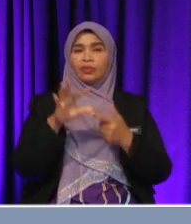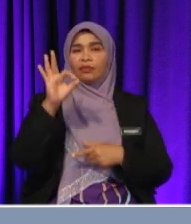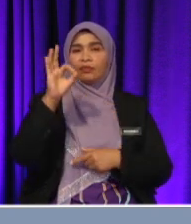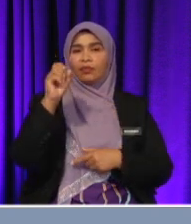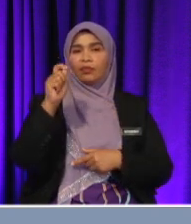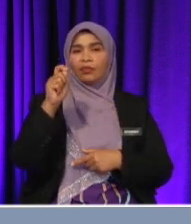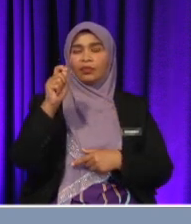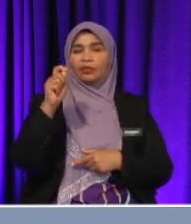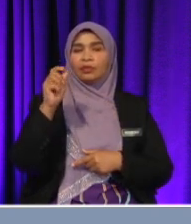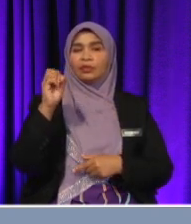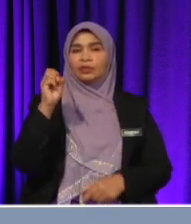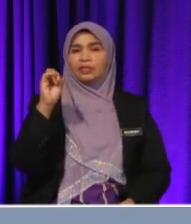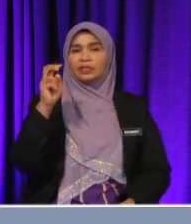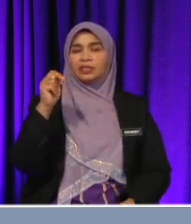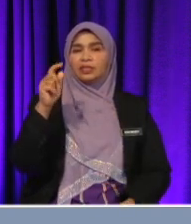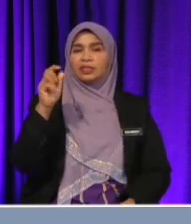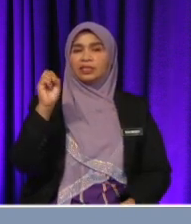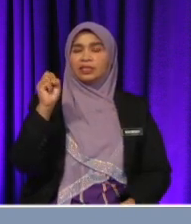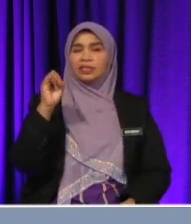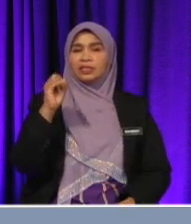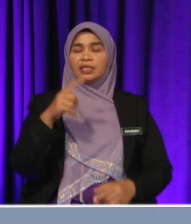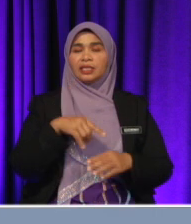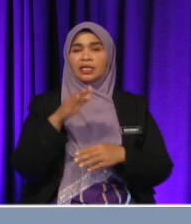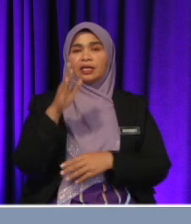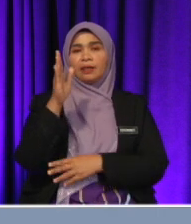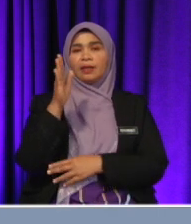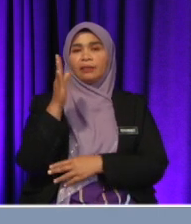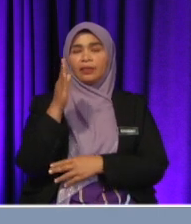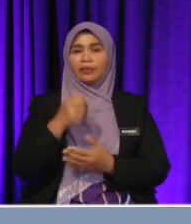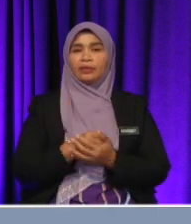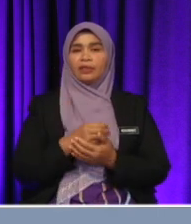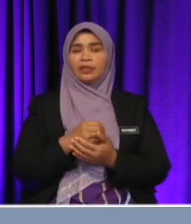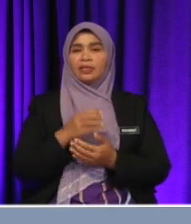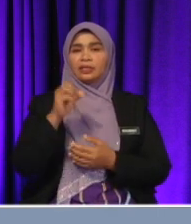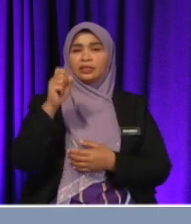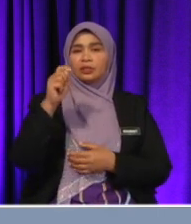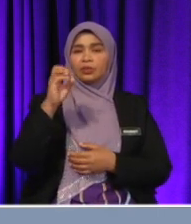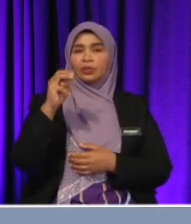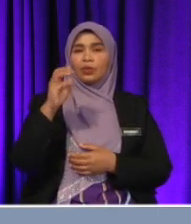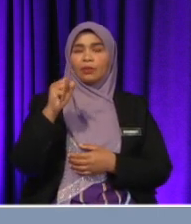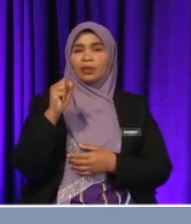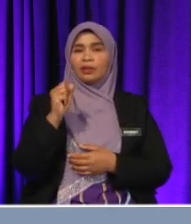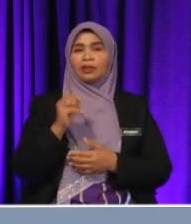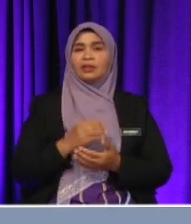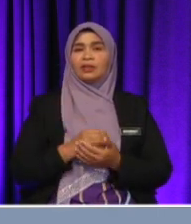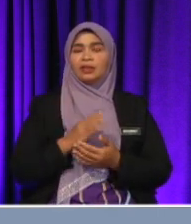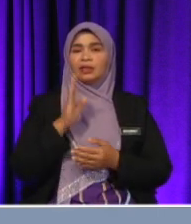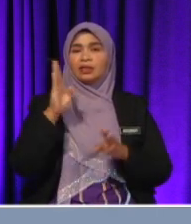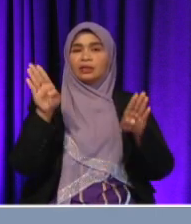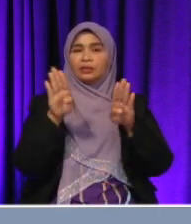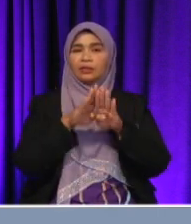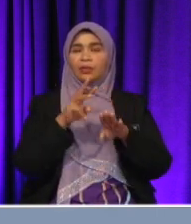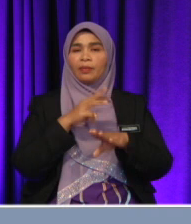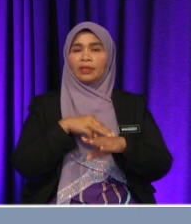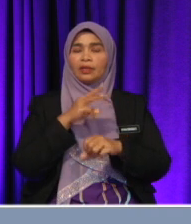pada batang pokok dan yang ketiga stomata dibuka pada waktu malam dan ditutup pada waktu siang